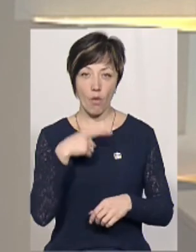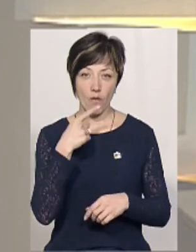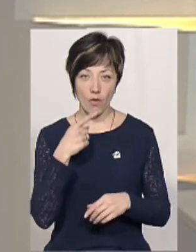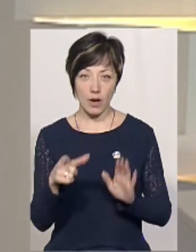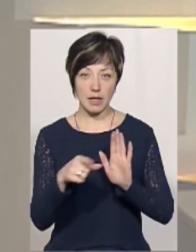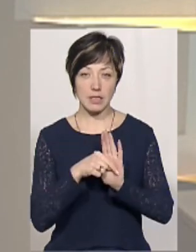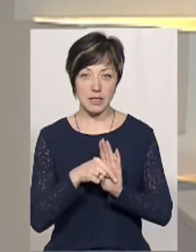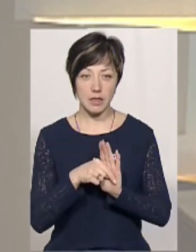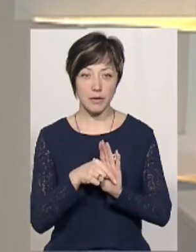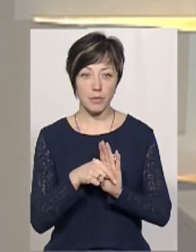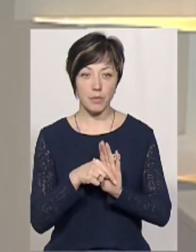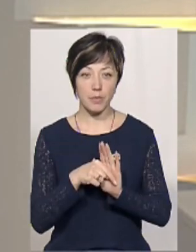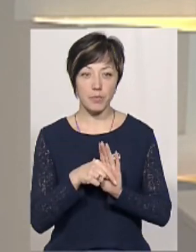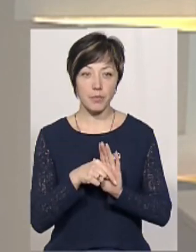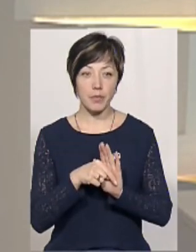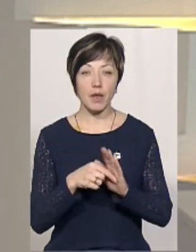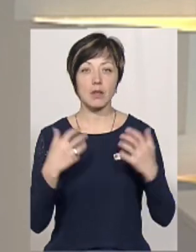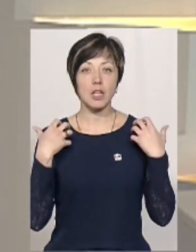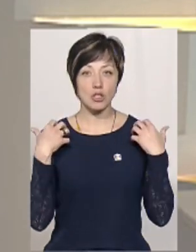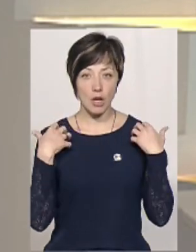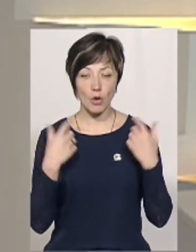ми з